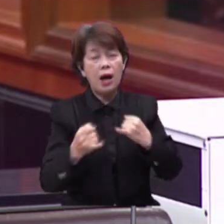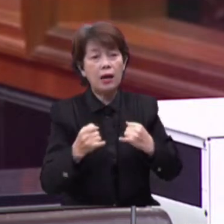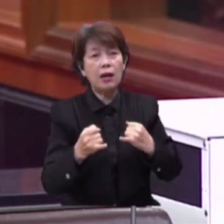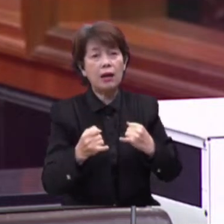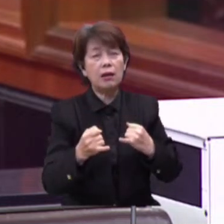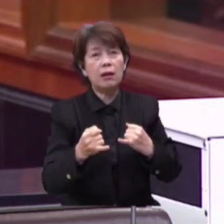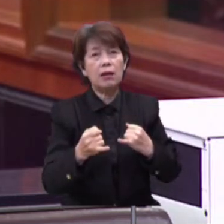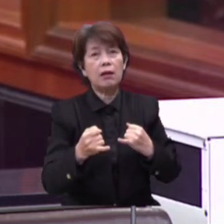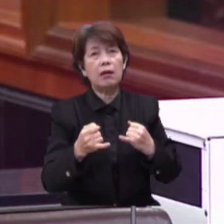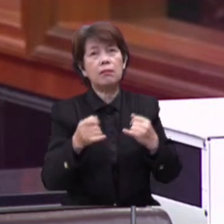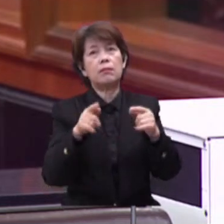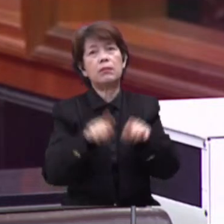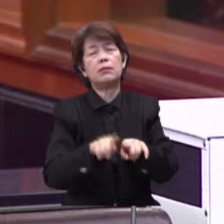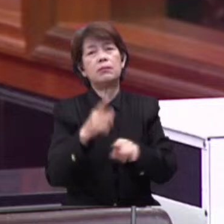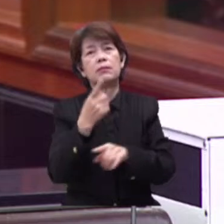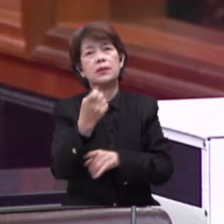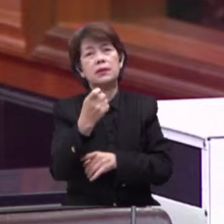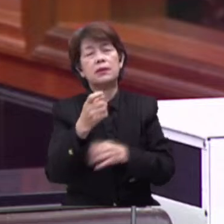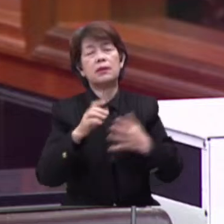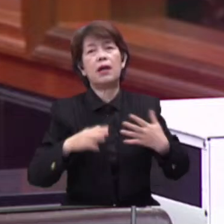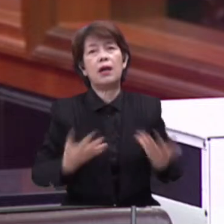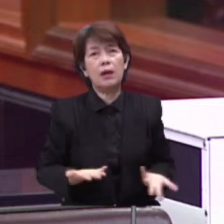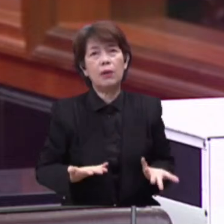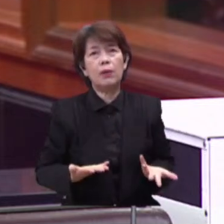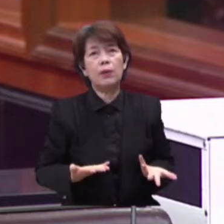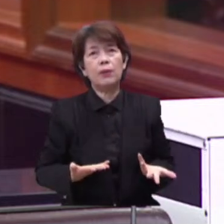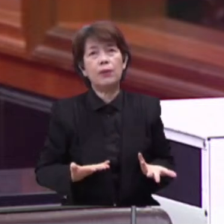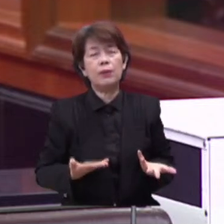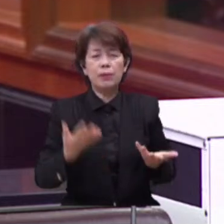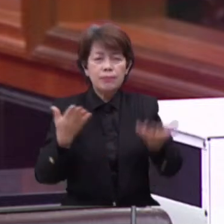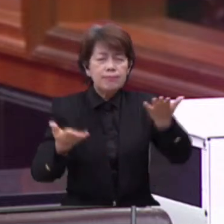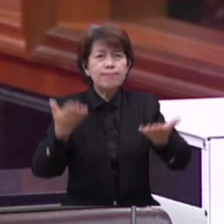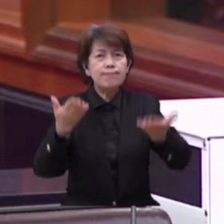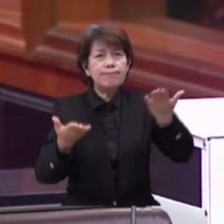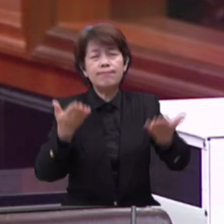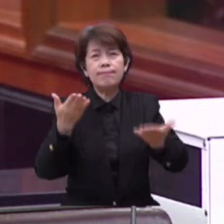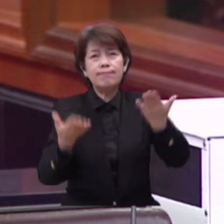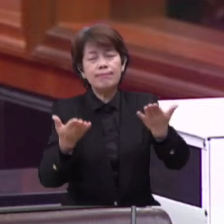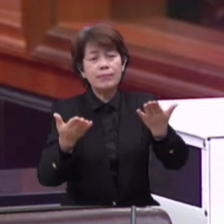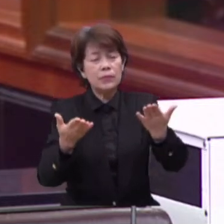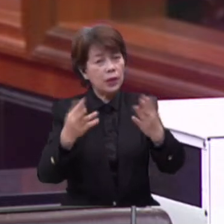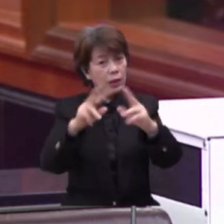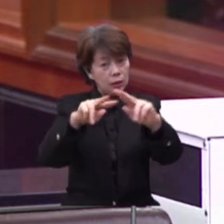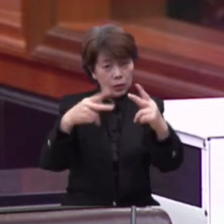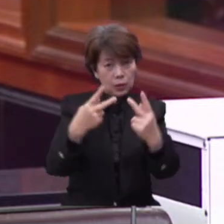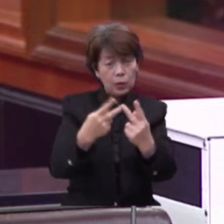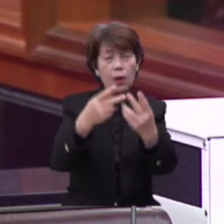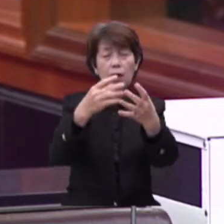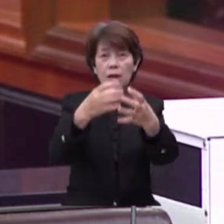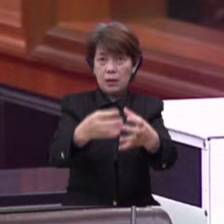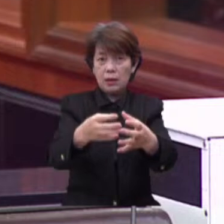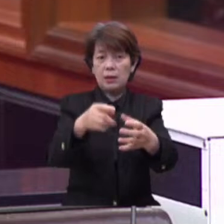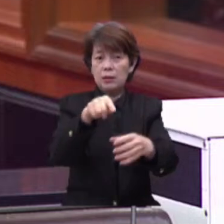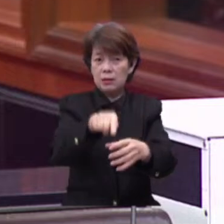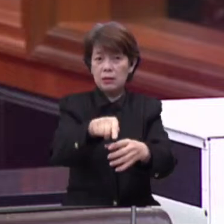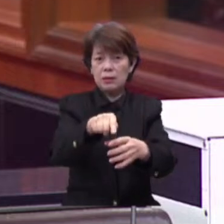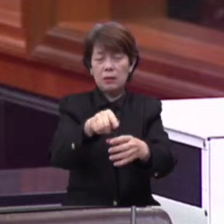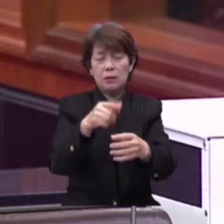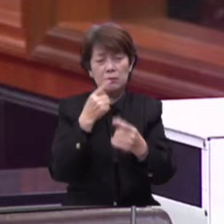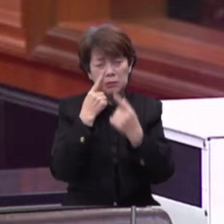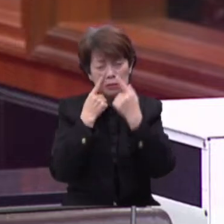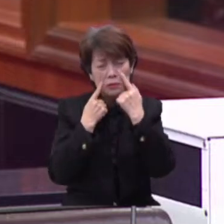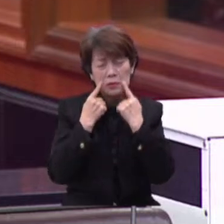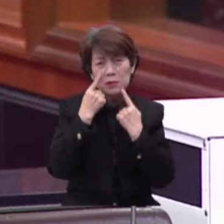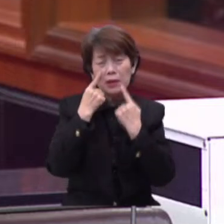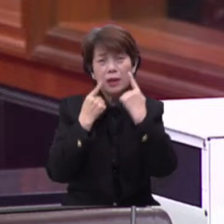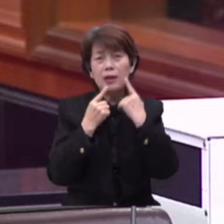dilaksanakan ini nanti Bagaimanakah menyeimbangkan keadaan di mana keluarga yang mungkin bersedih dan pada masa